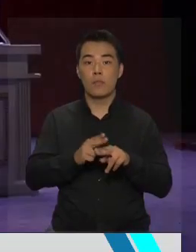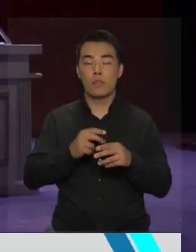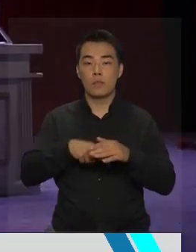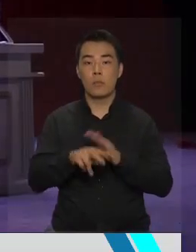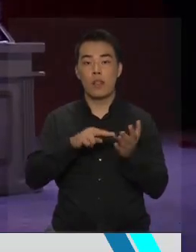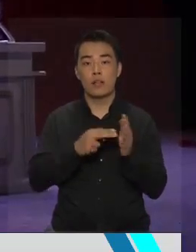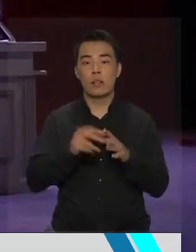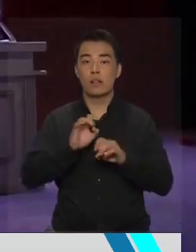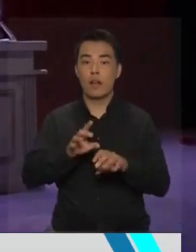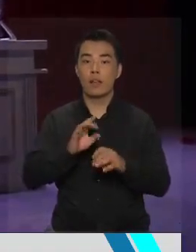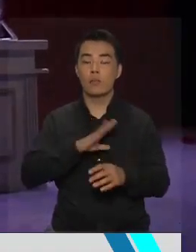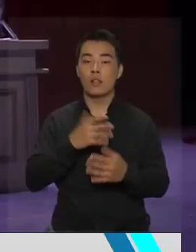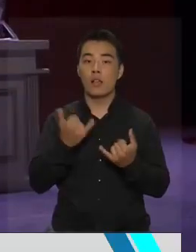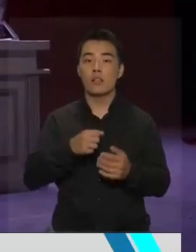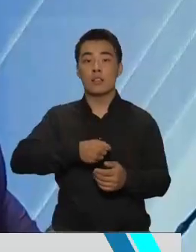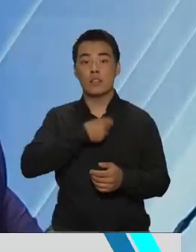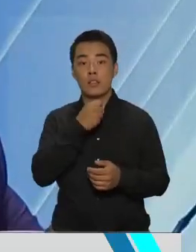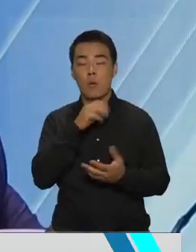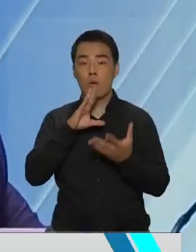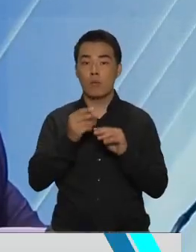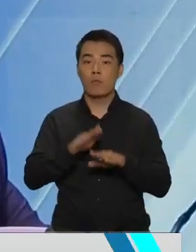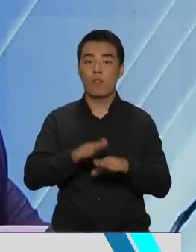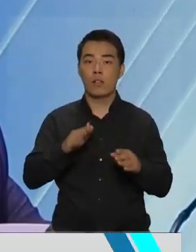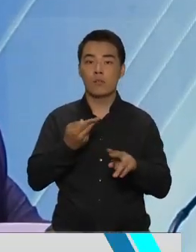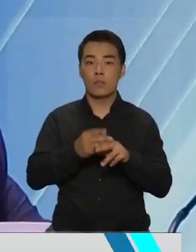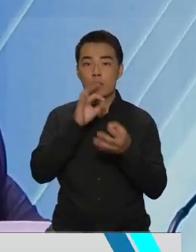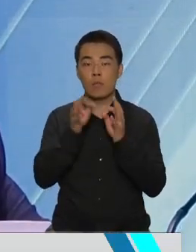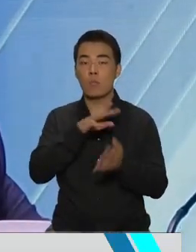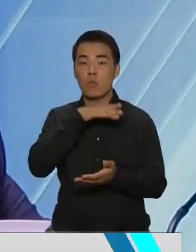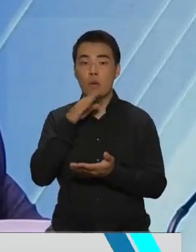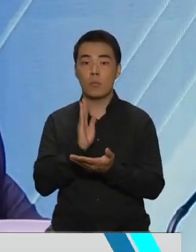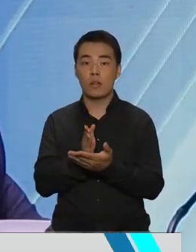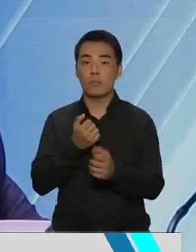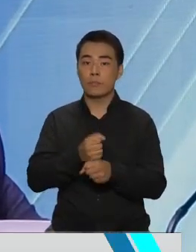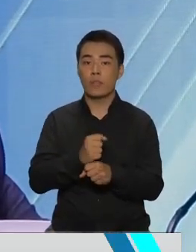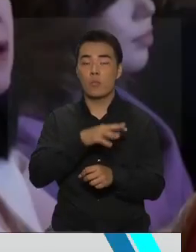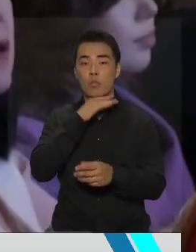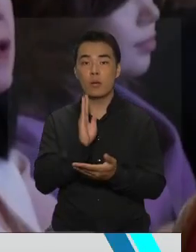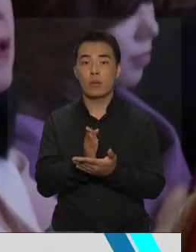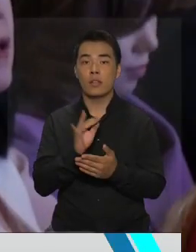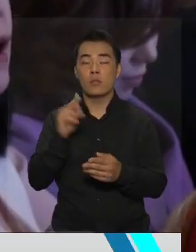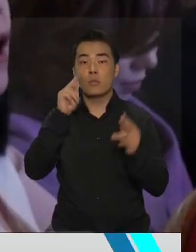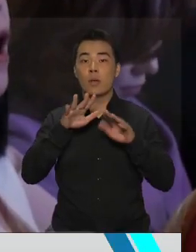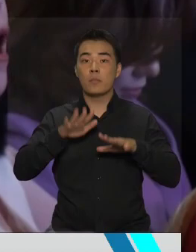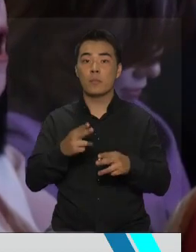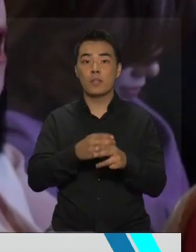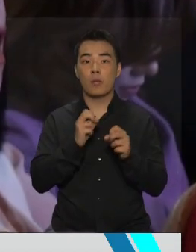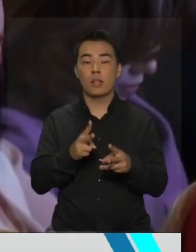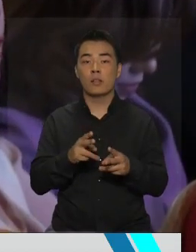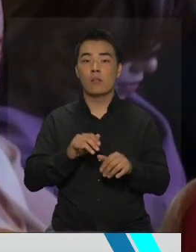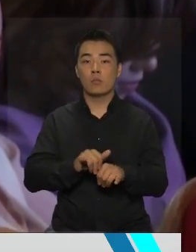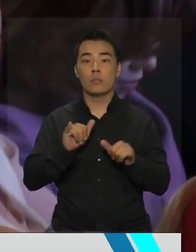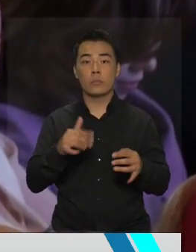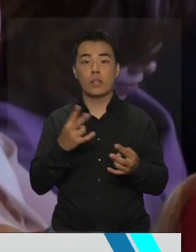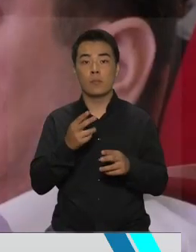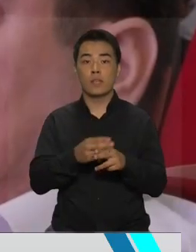болды. Өйткені қазір балалар арасында зорлық-зомбылық фактілер көбейген, сондықтан білім беру ұйымдарында қауіпсіздікті күшейту маңызды. Сондай-ақ